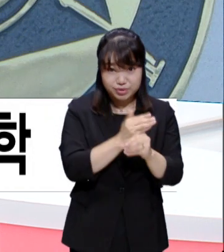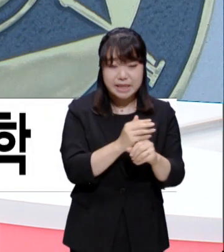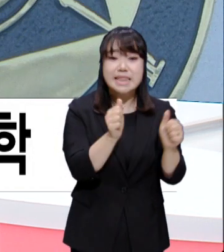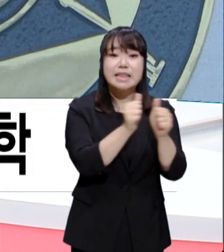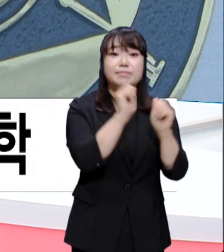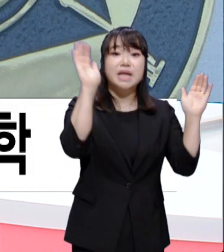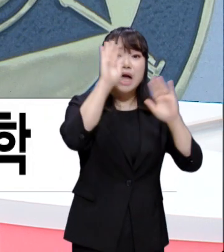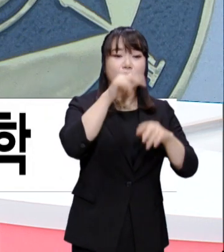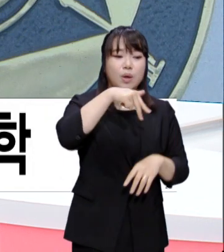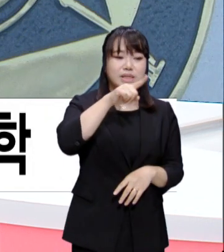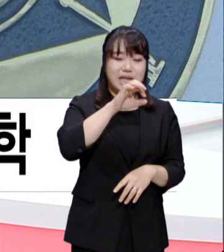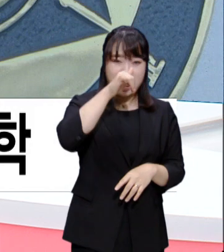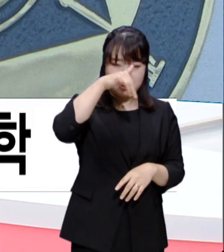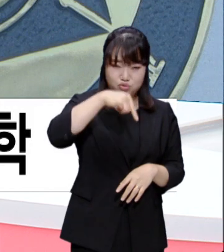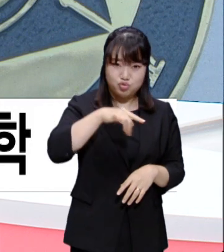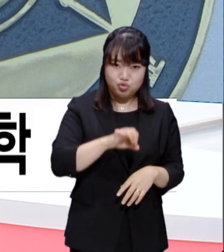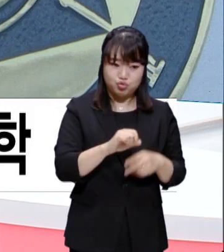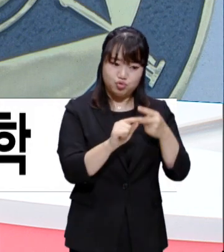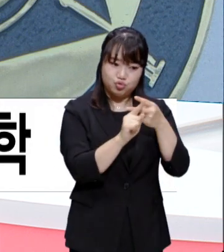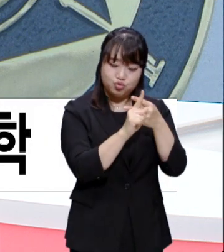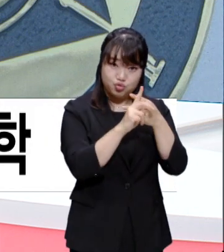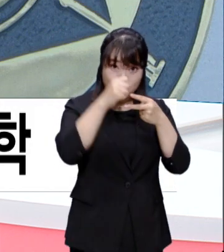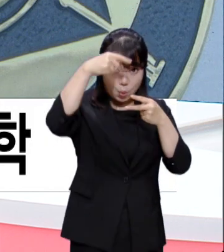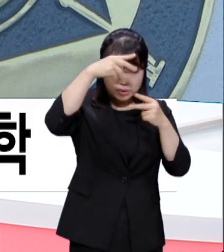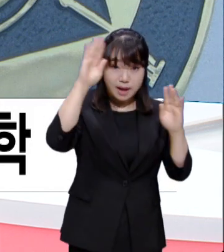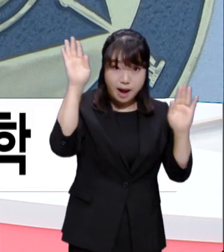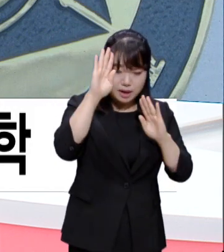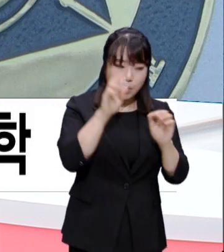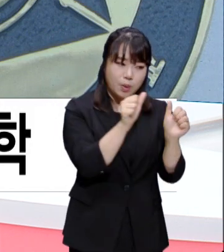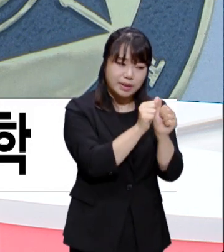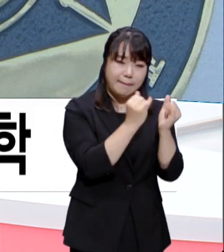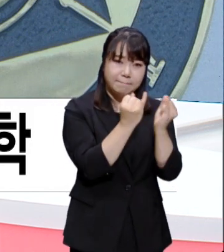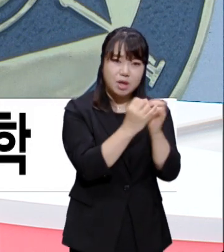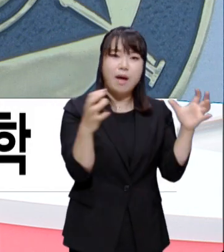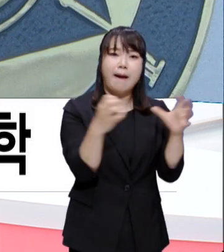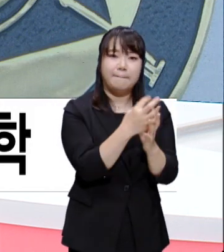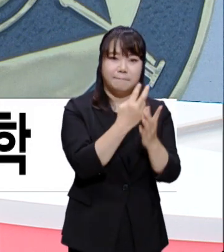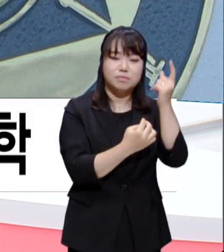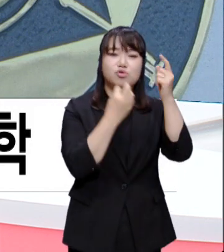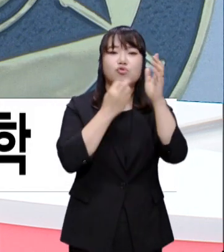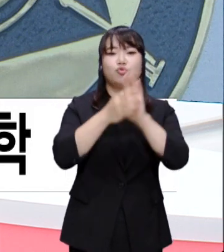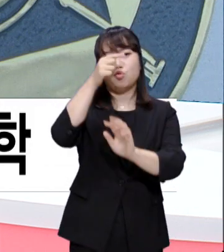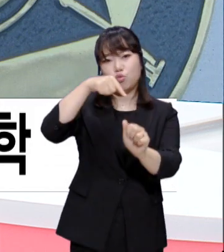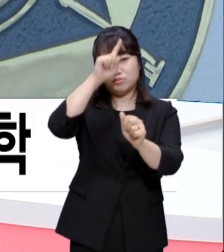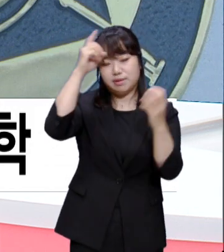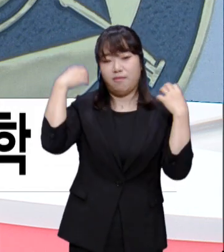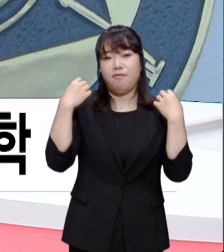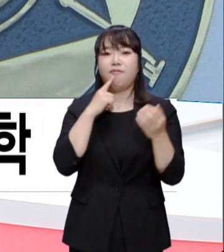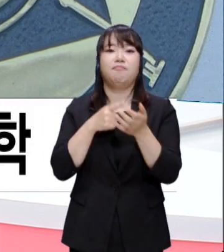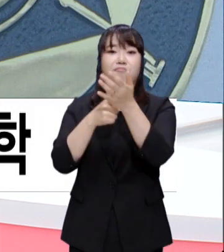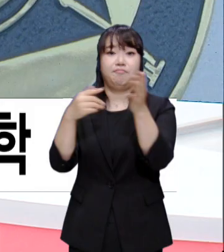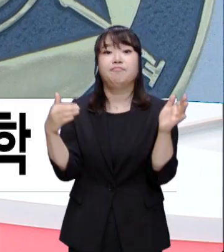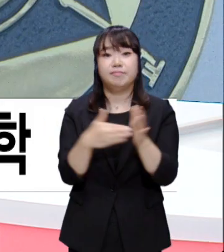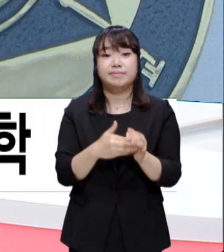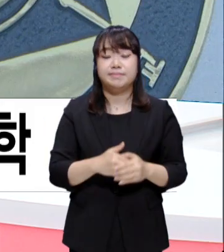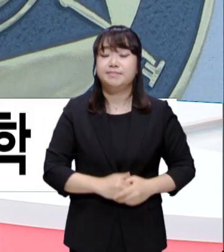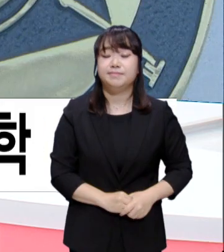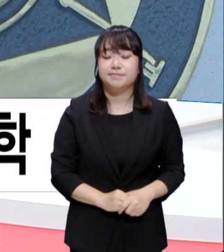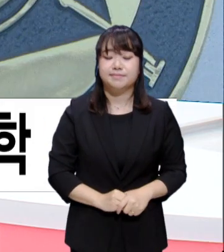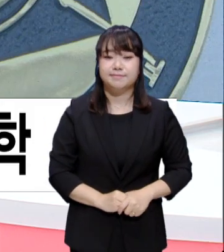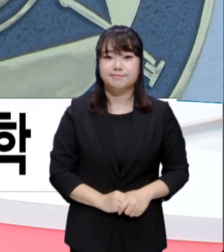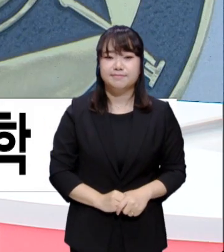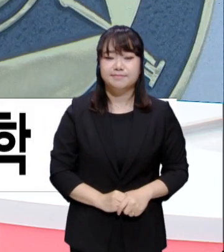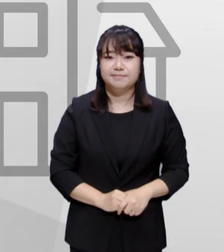학교인 장충중고등학교는 이 자구책으로 남녀공학을 서울시 교육청에 신청했습니다. 관련 내용 이재원 기자가 취재했습니다.